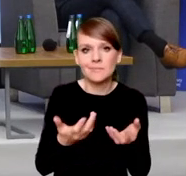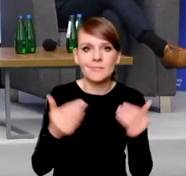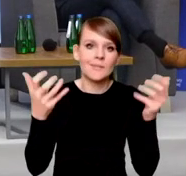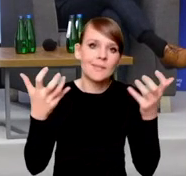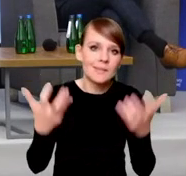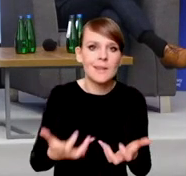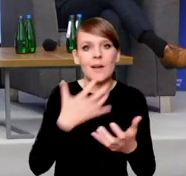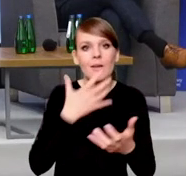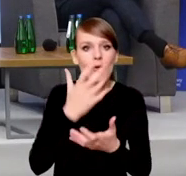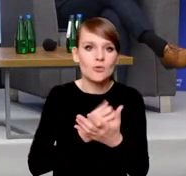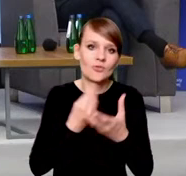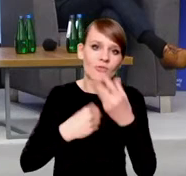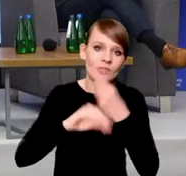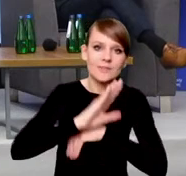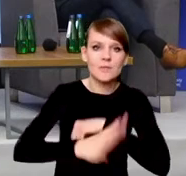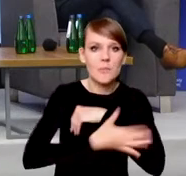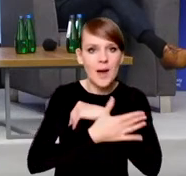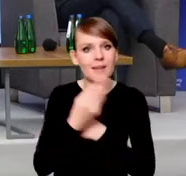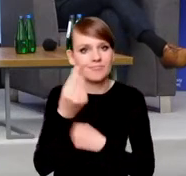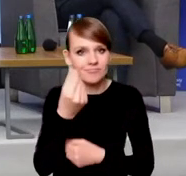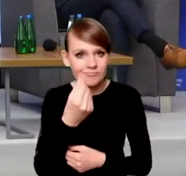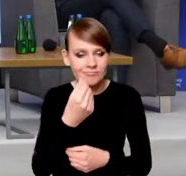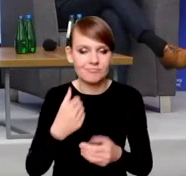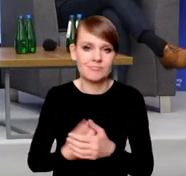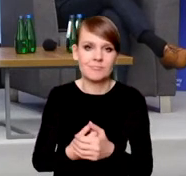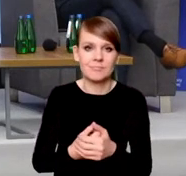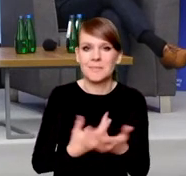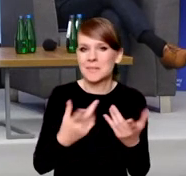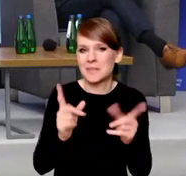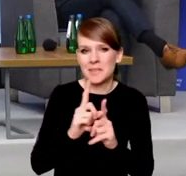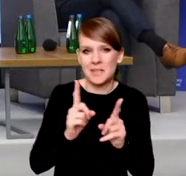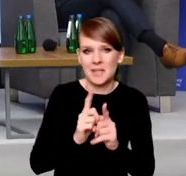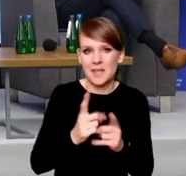korzystać z większego wsparcia finansowego i po co tak naprawdę pracujemy w tych